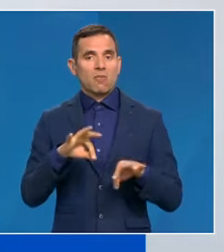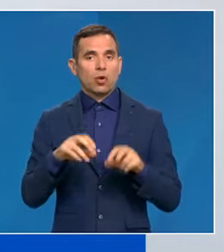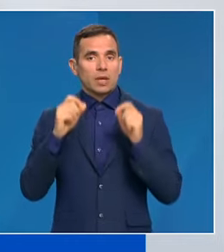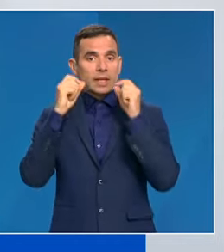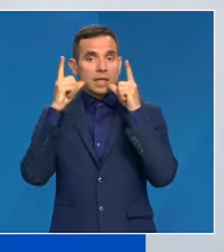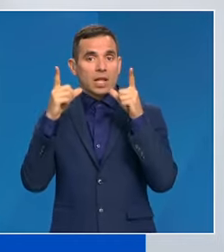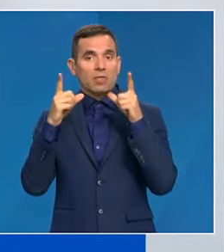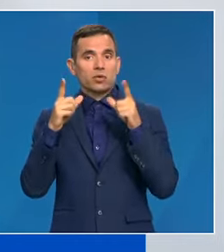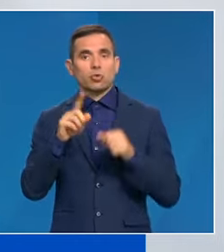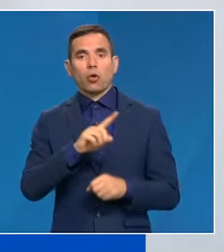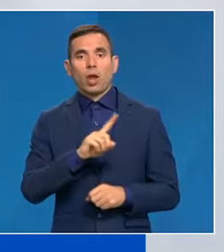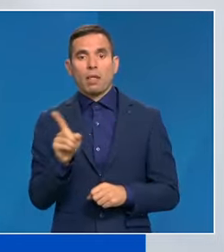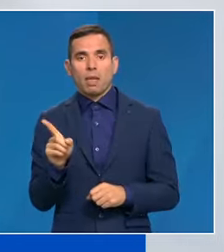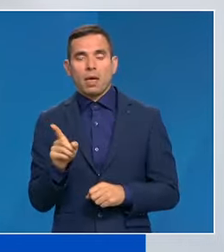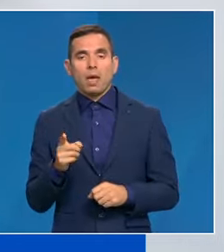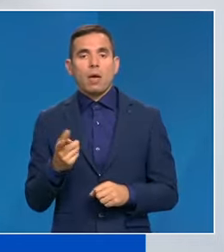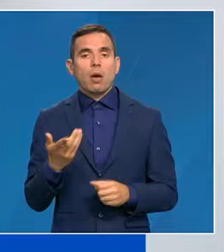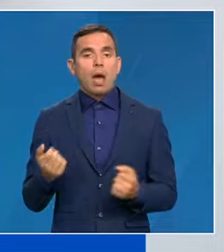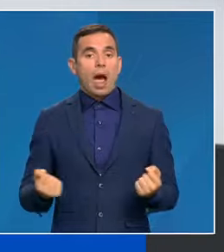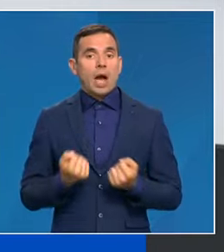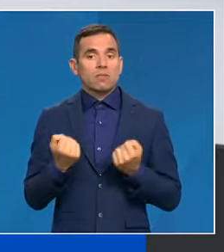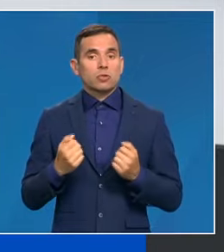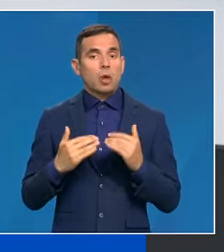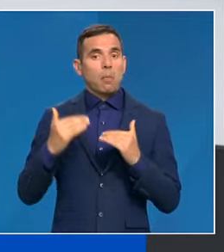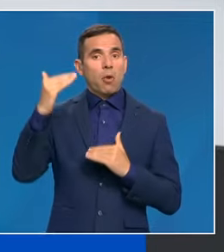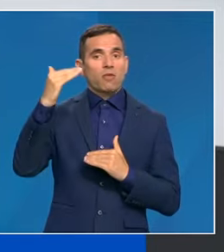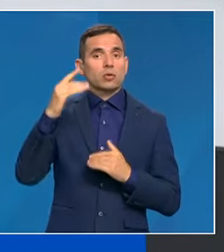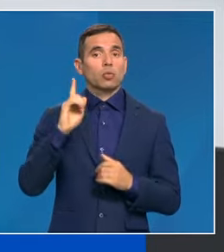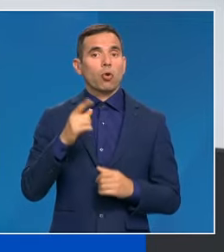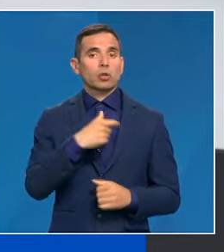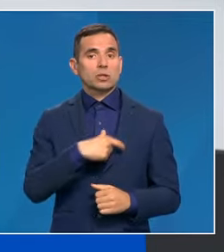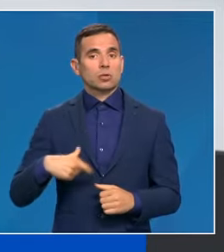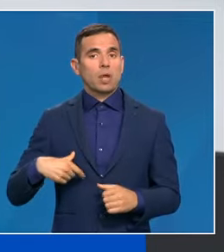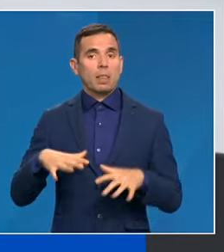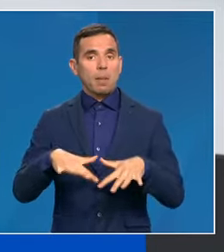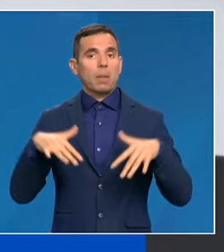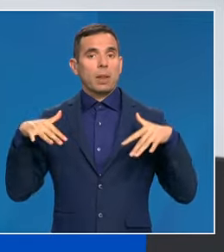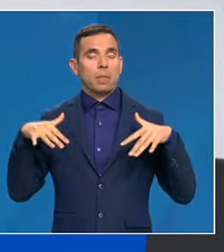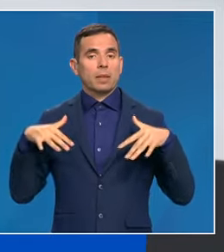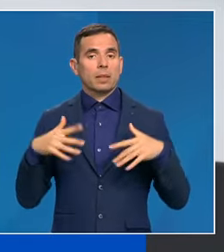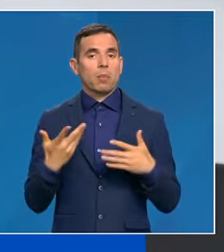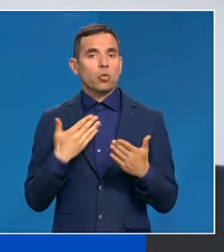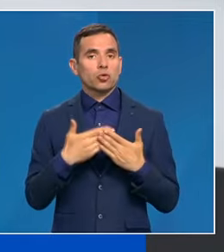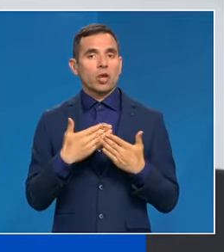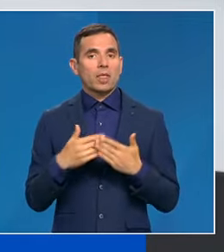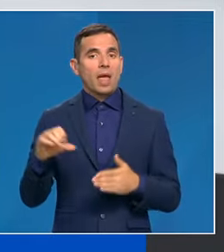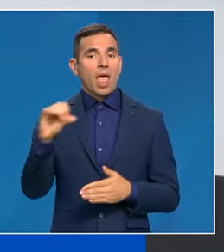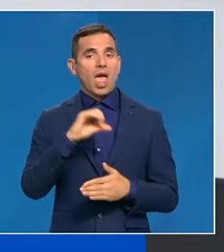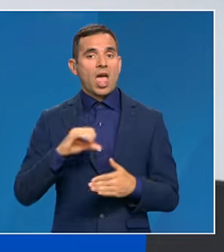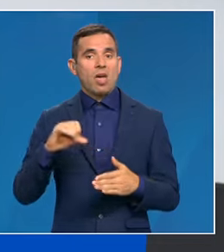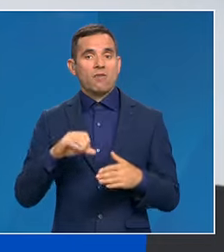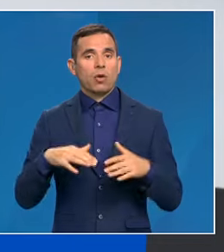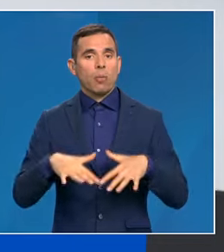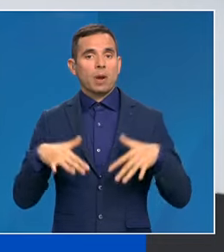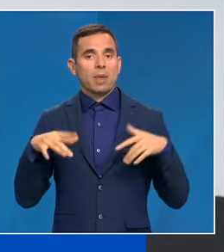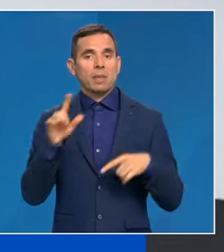изненадващо или не, активността е по-висока, отколкото за националния парламент. Или по отношение на Европарламента няма